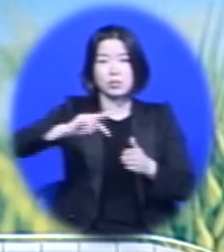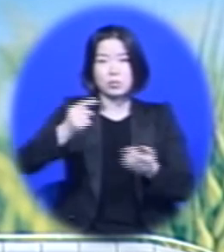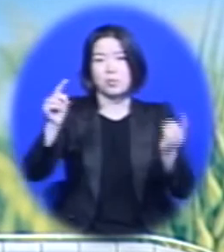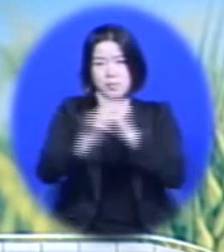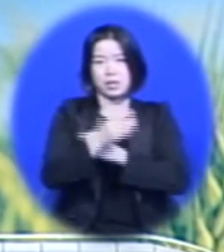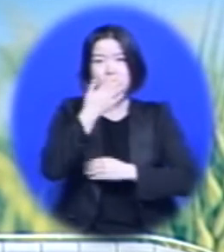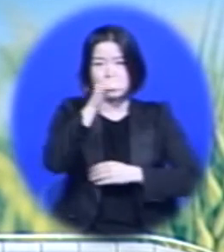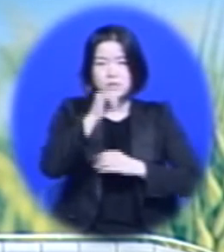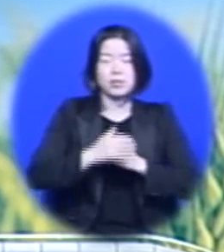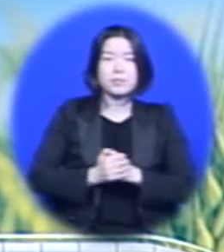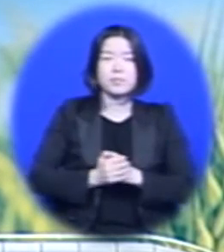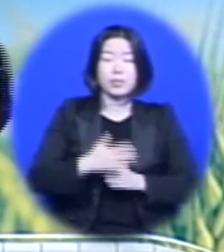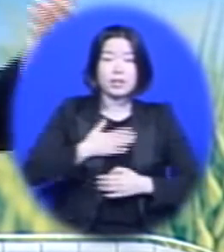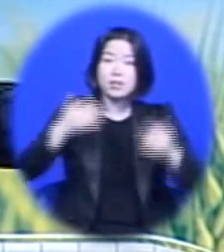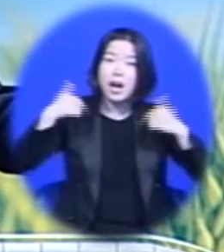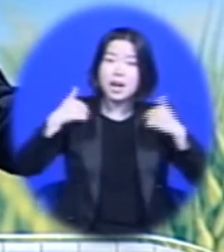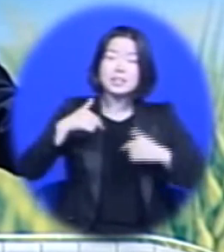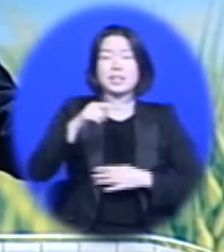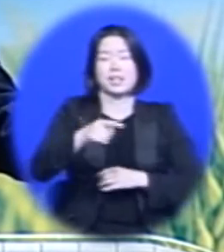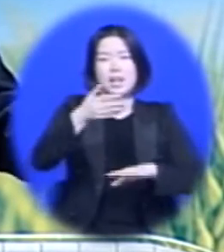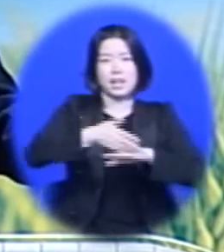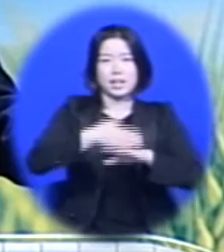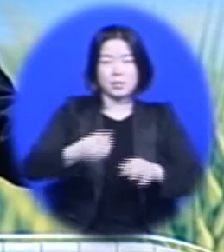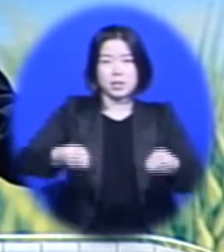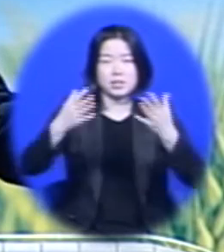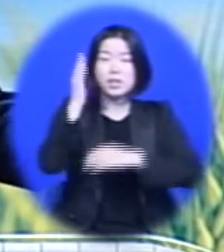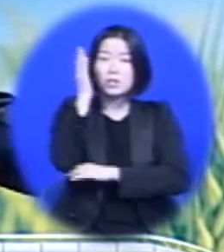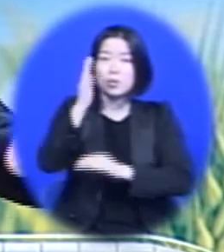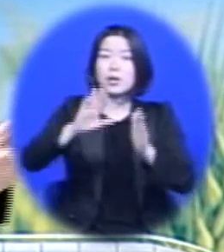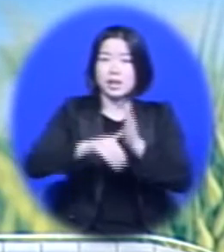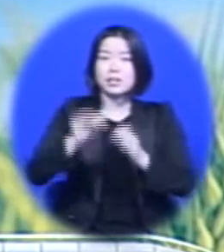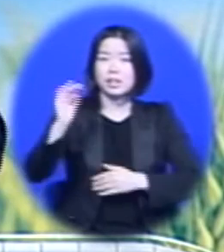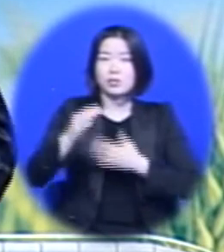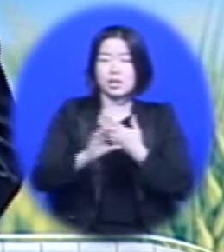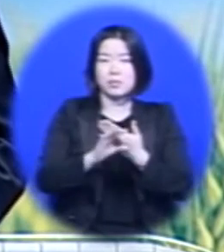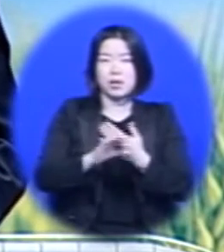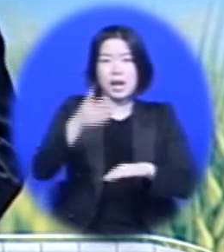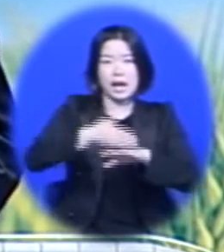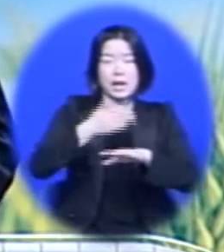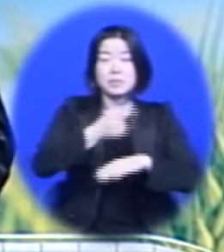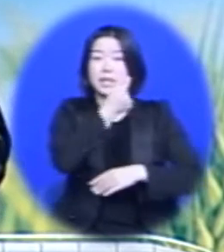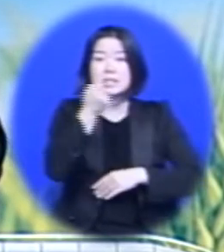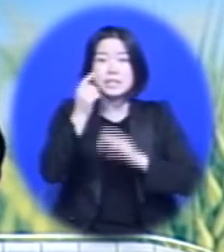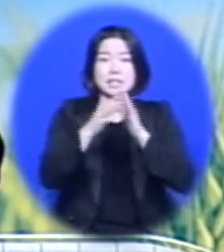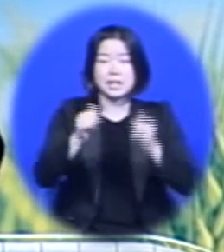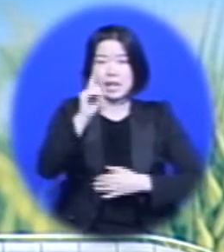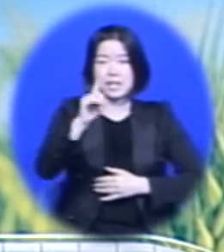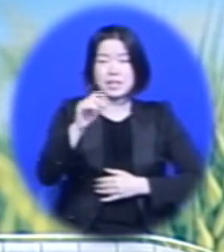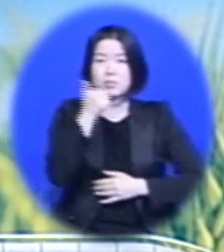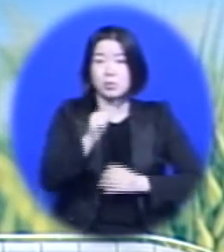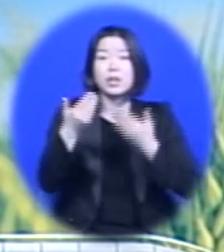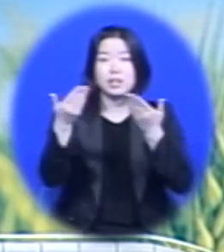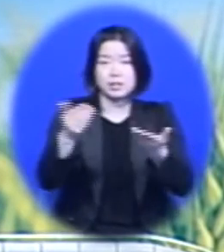저는 늘 이렇게 감사절 설교를 할 때만 되면 감사의 증인을 한 사람씩 꼭 여러분에게